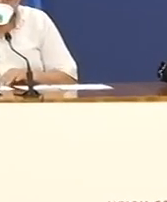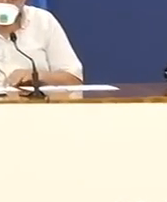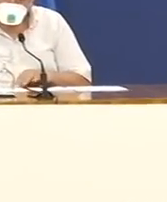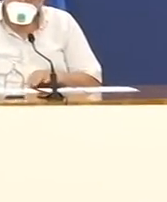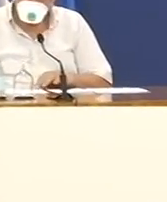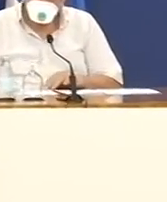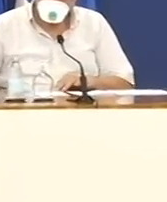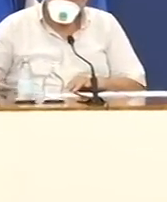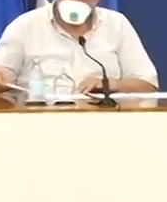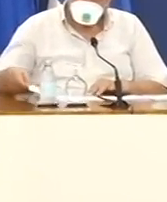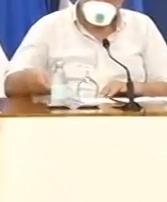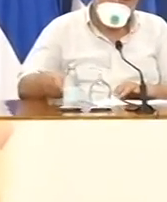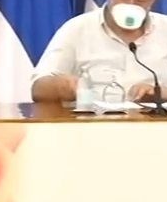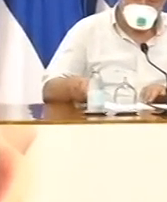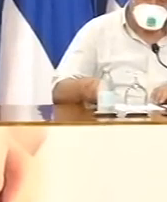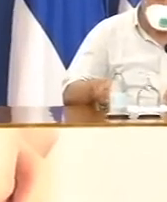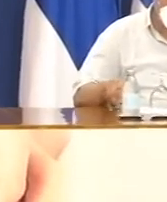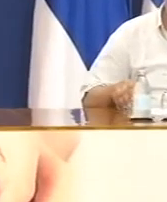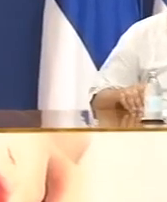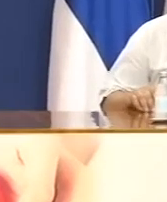Dobar dan svima, poštovanje.